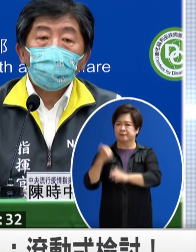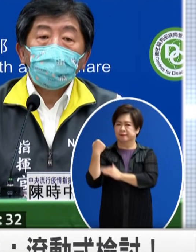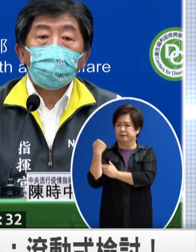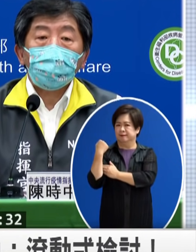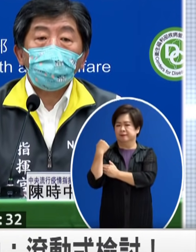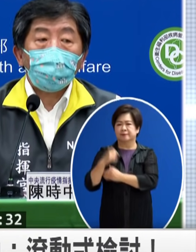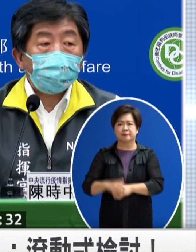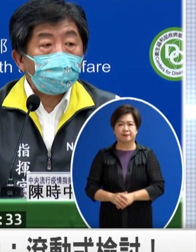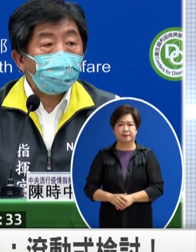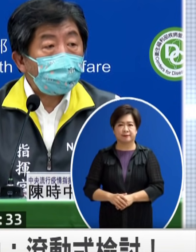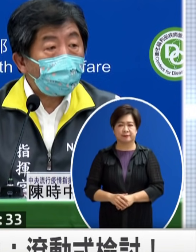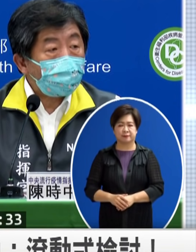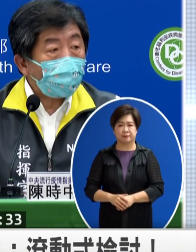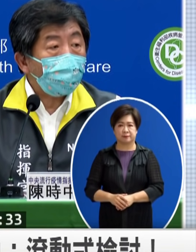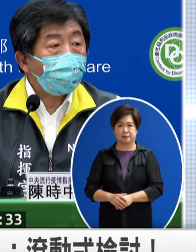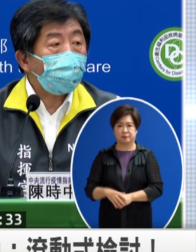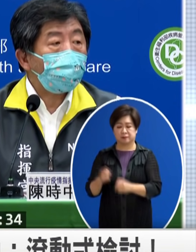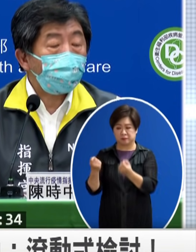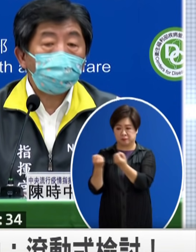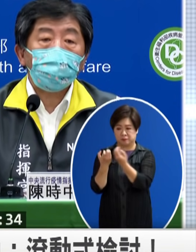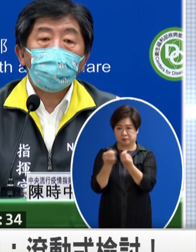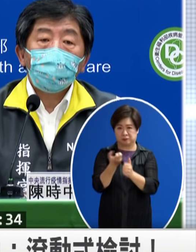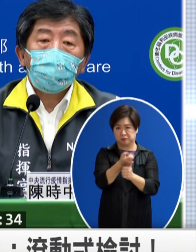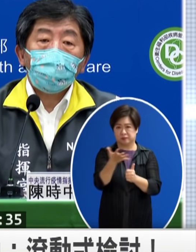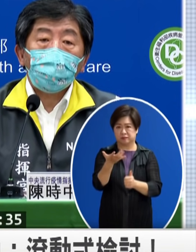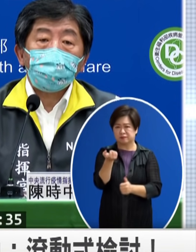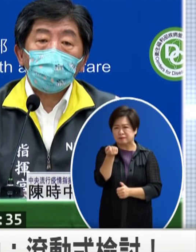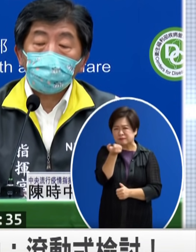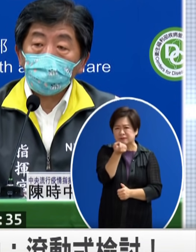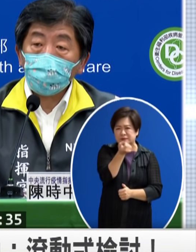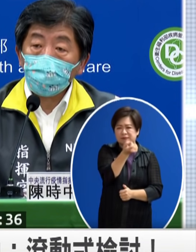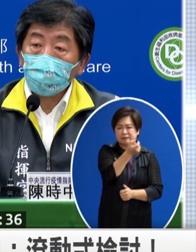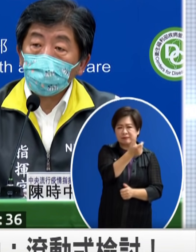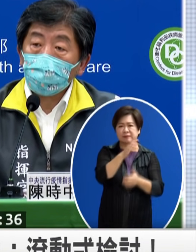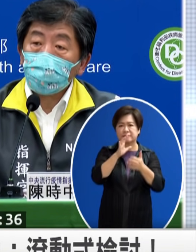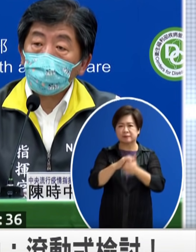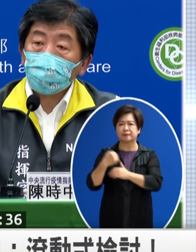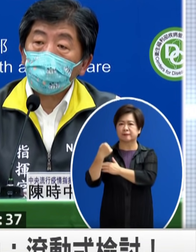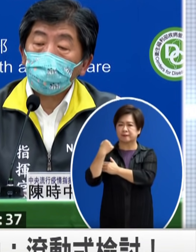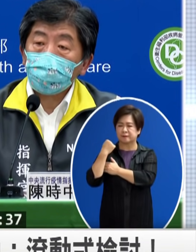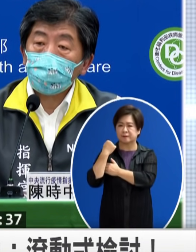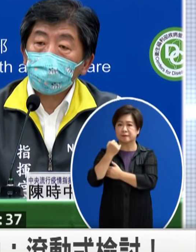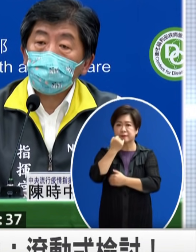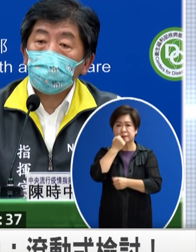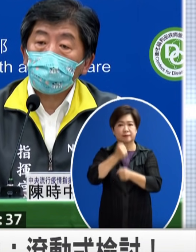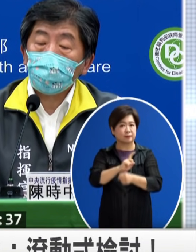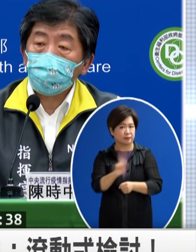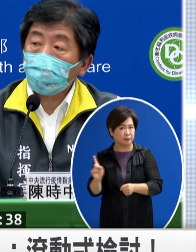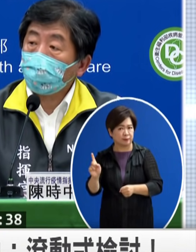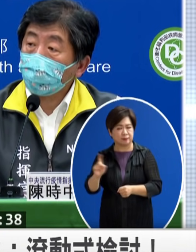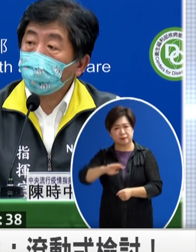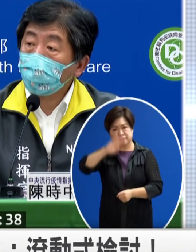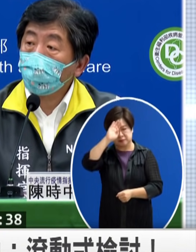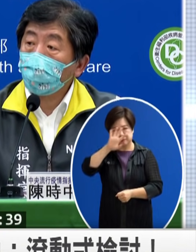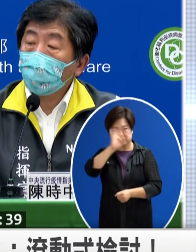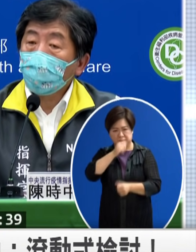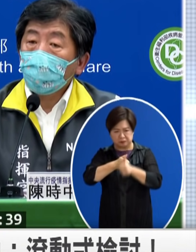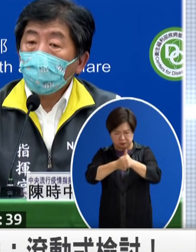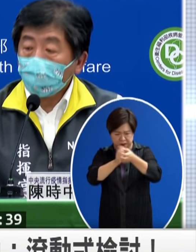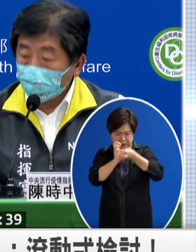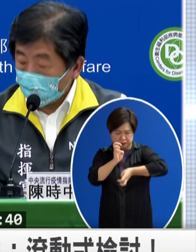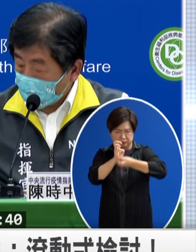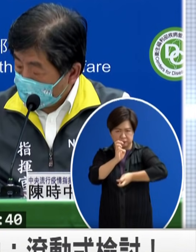是也因为案件比较少，哈，所以。大家可以努力可以做的哈，那个疫调可以做得更精